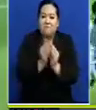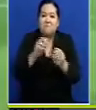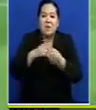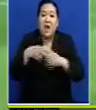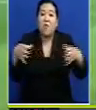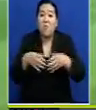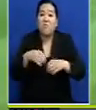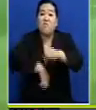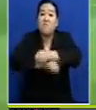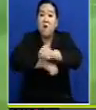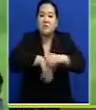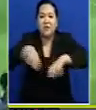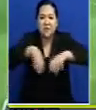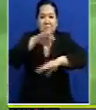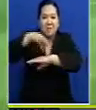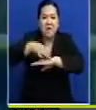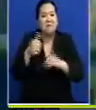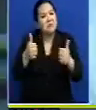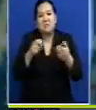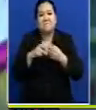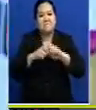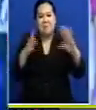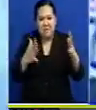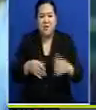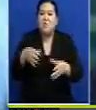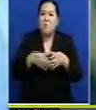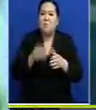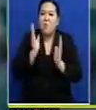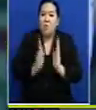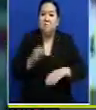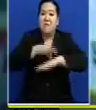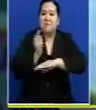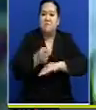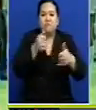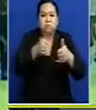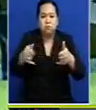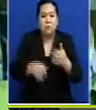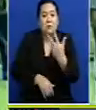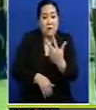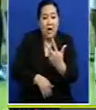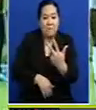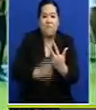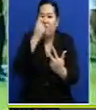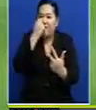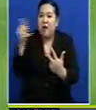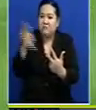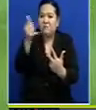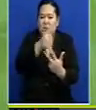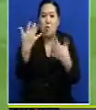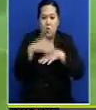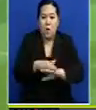จัดทัพในเกมนี้คาดว่าเกมนี้ยึดแกนหลักชุดเดิมลงสนามทั้งหมดเลยนำโดย3แนวรุกต่างชาติที่ฟอร์มร้